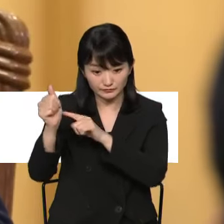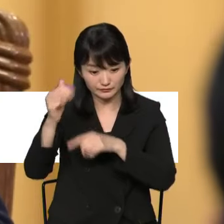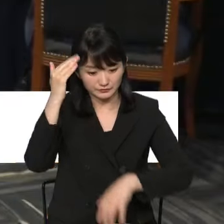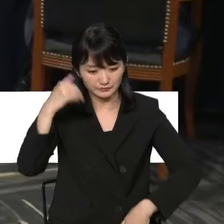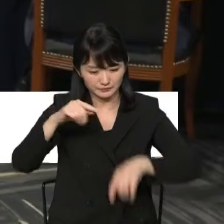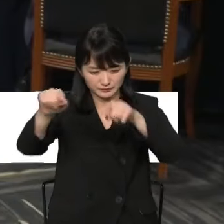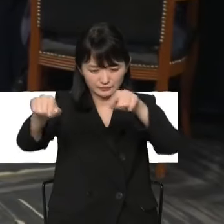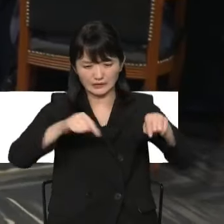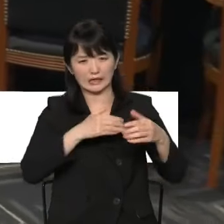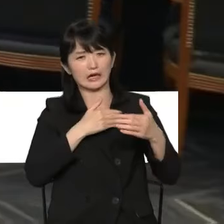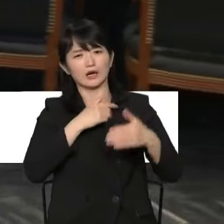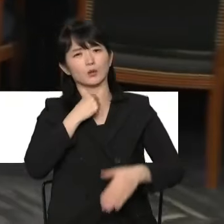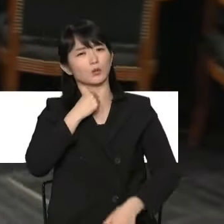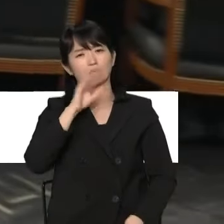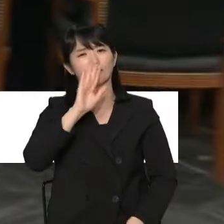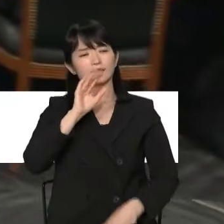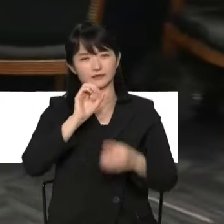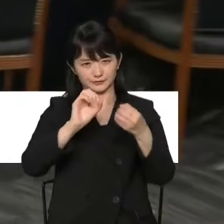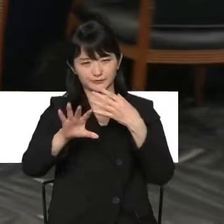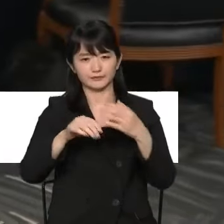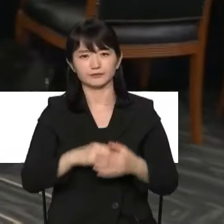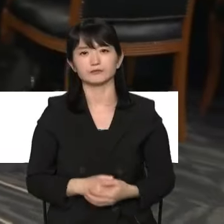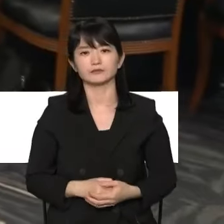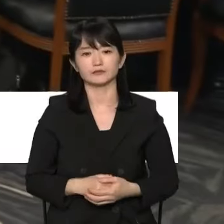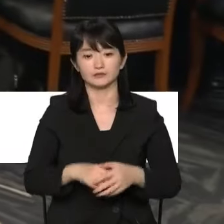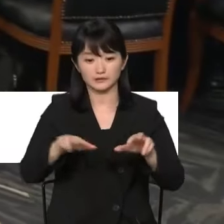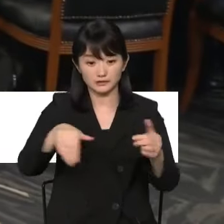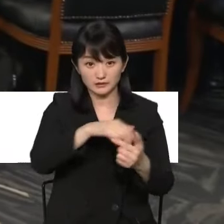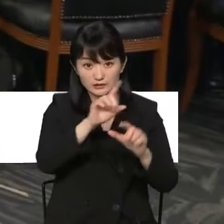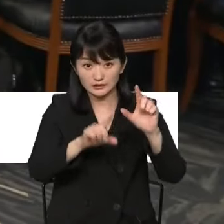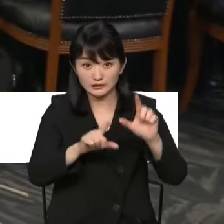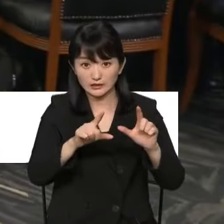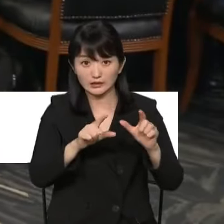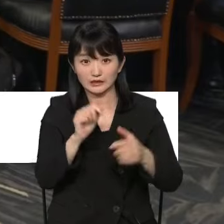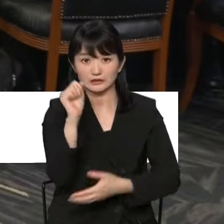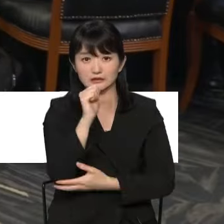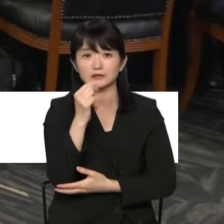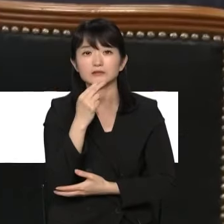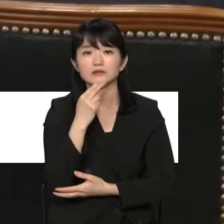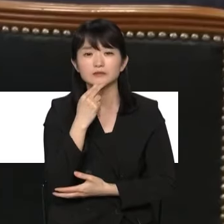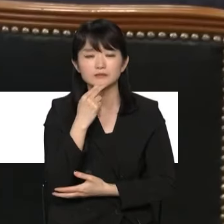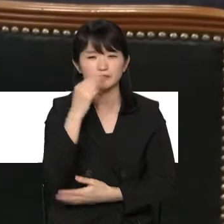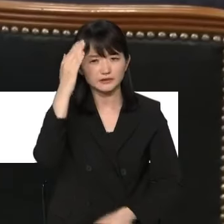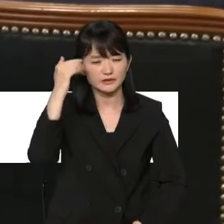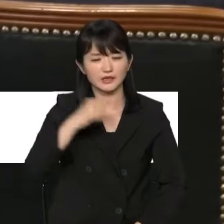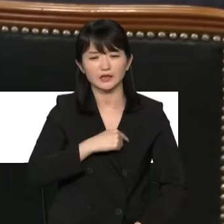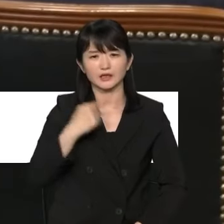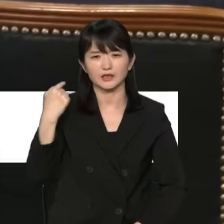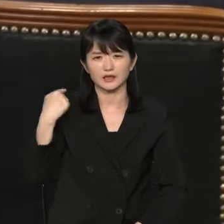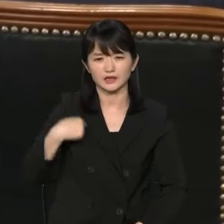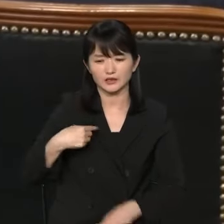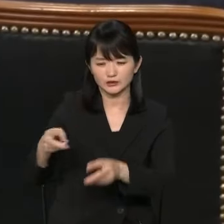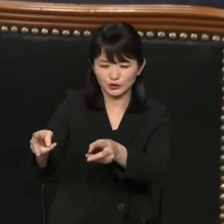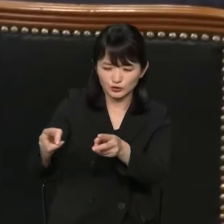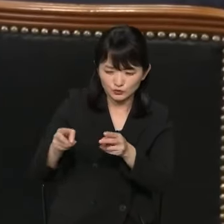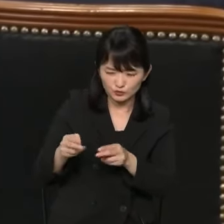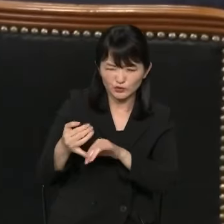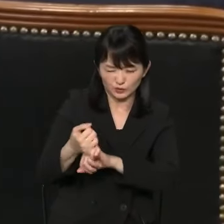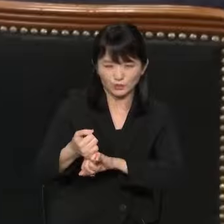긴장을 원하지 않는다고 답한 뒤 정세 변화에 흔들리지 않는 한중 간 수교 초심을